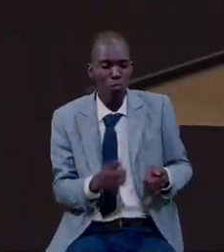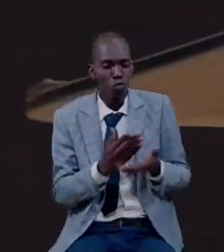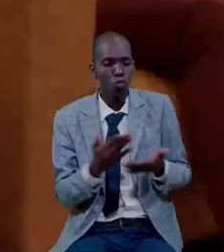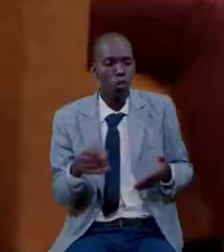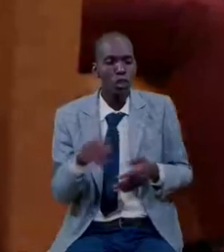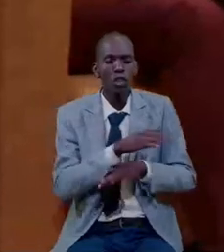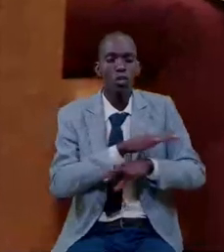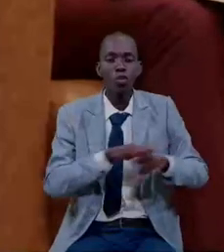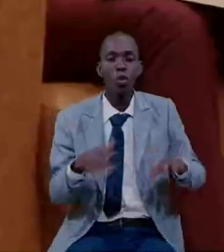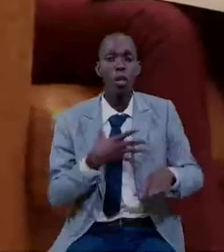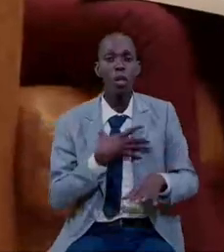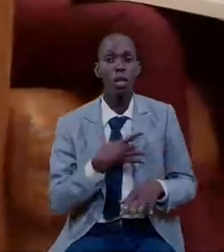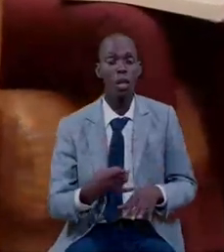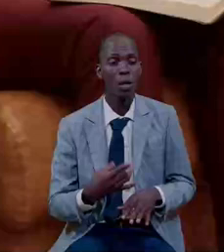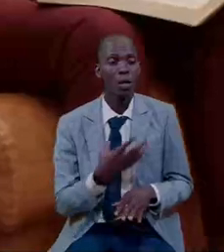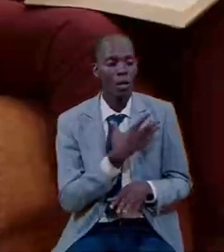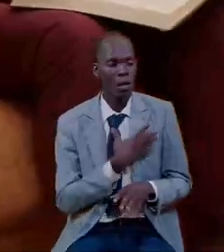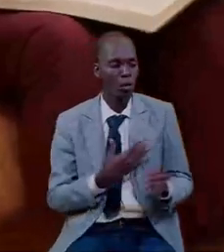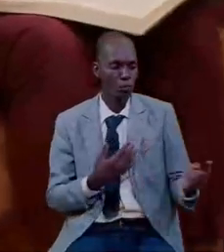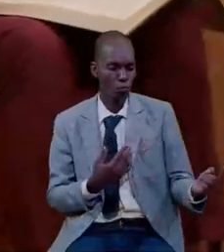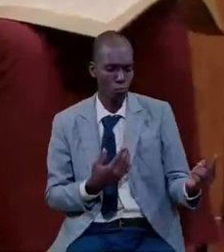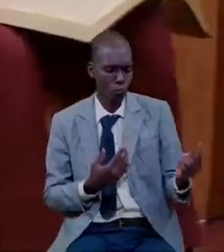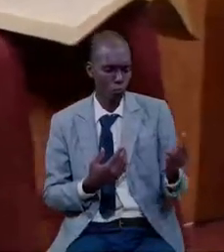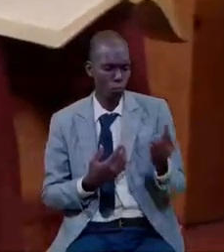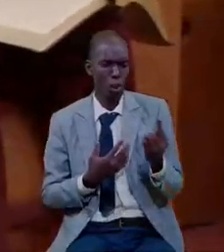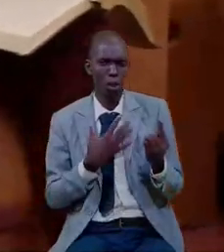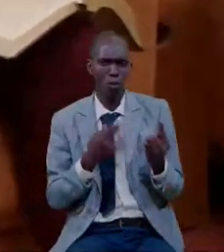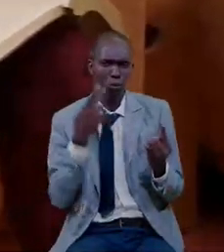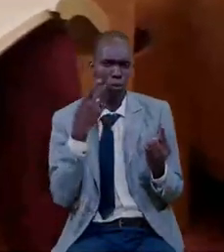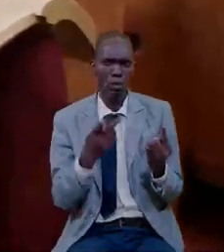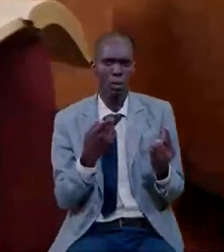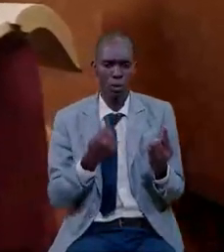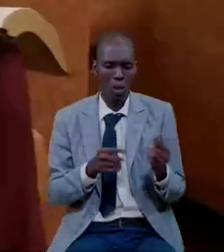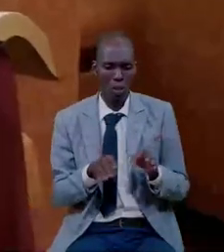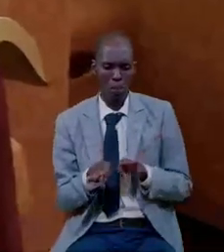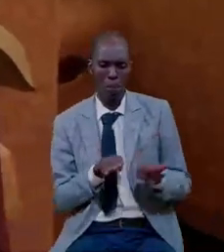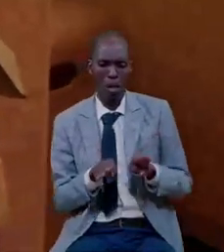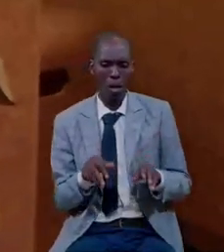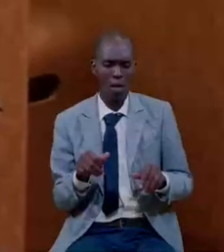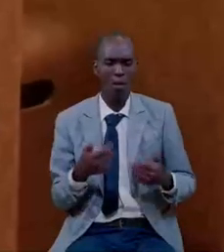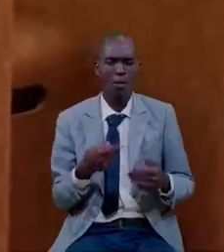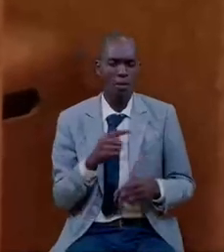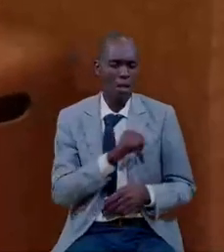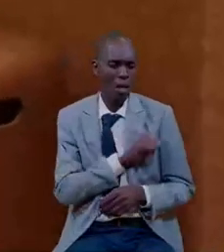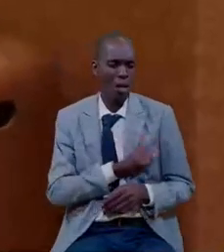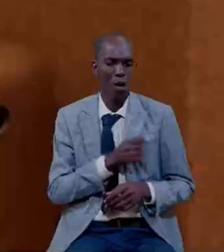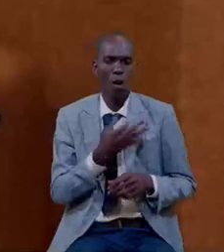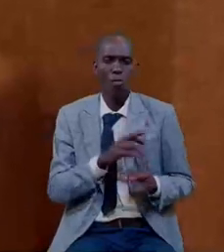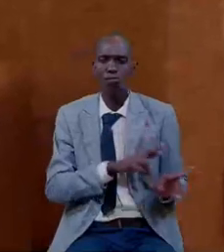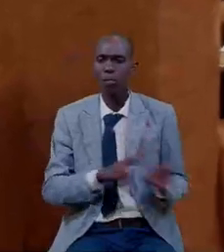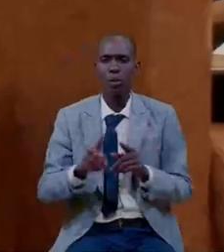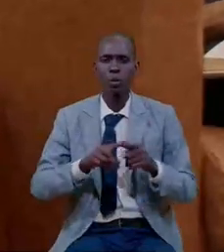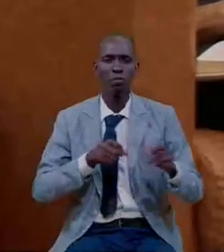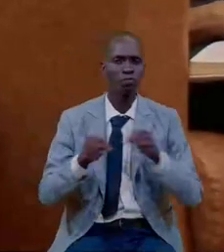Alors ils vont sortir. Alors quelque chose arrive et vous allez voir l'attitude